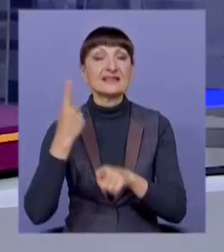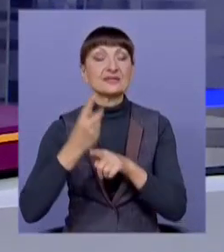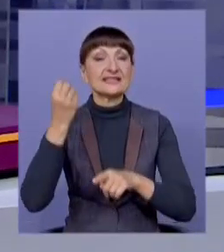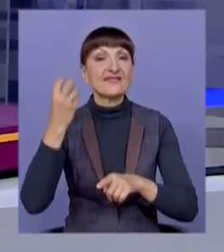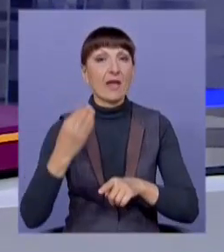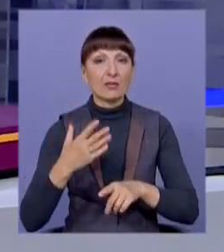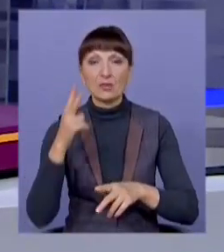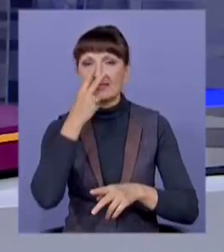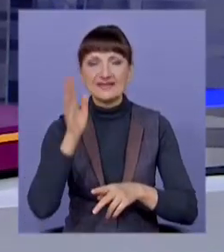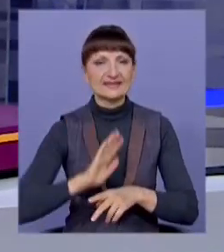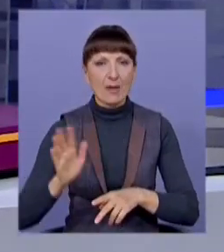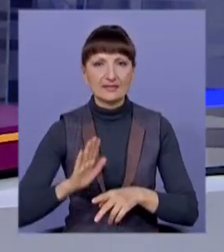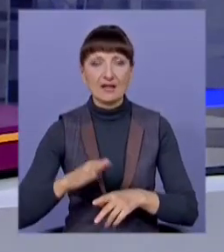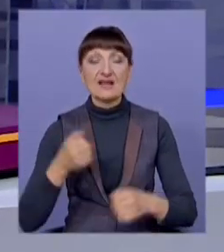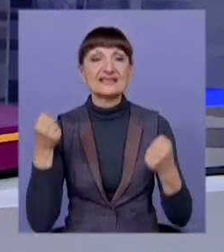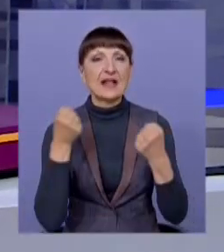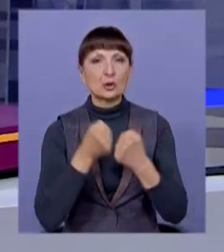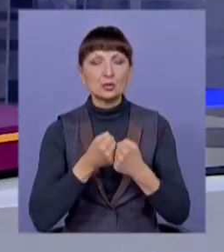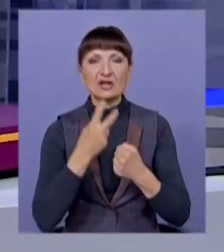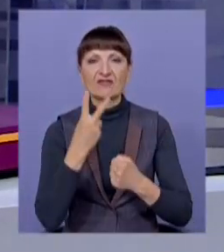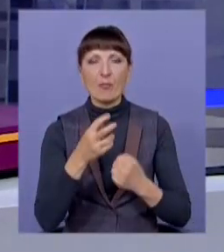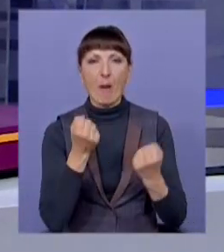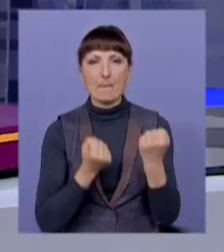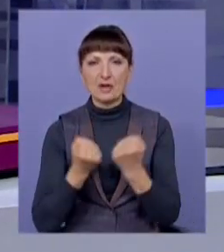запрещающий сигнал светофора, где столкнулся с двумя